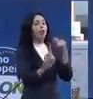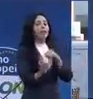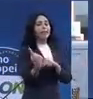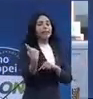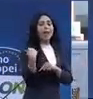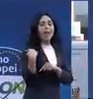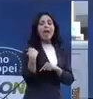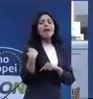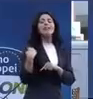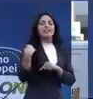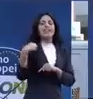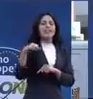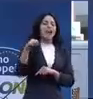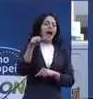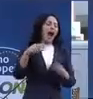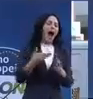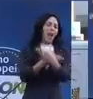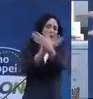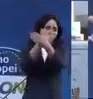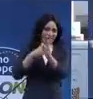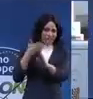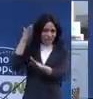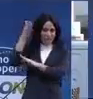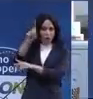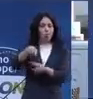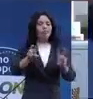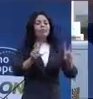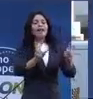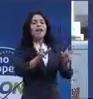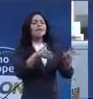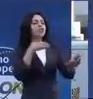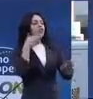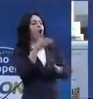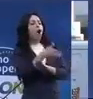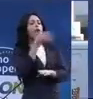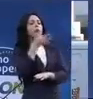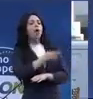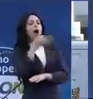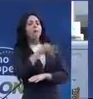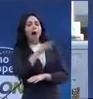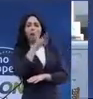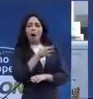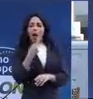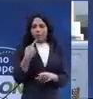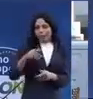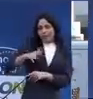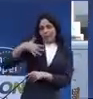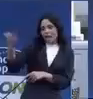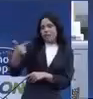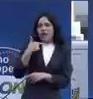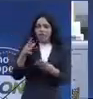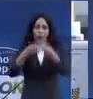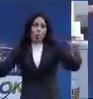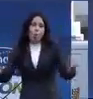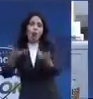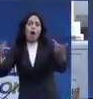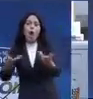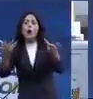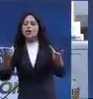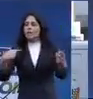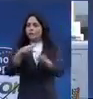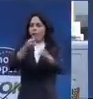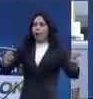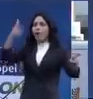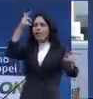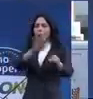in Albania e vai in televisione e e le trasmissioni di destra ti dicono almeno fa qualcosa Voi lo sapete